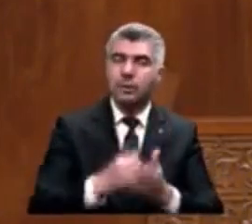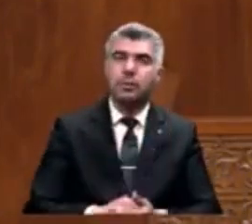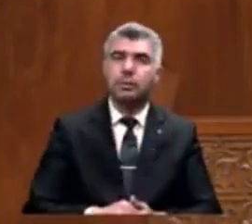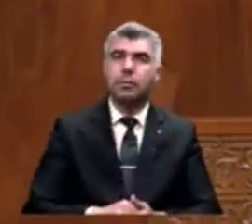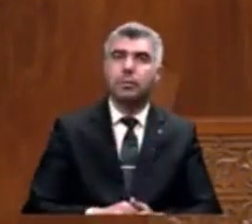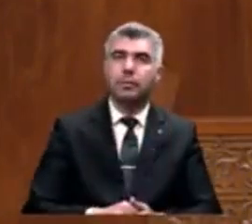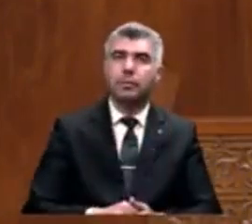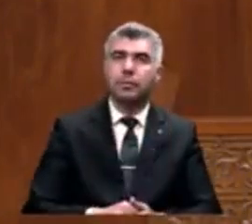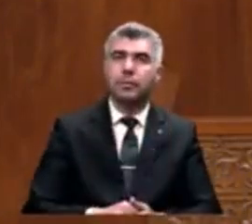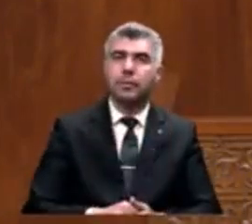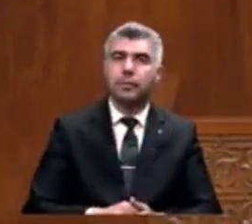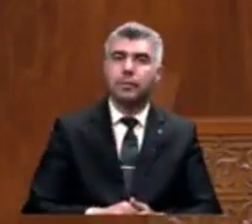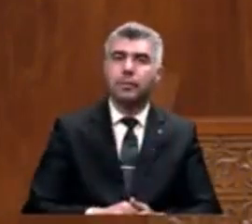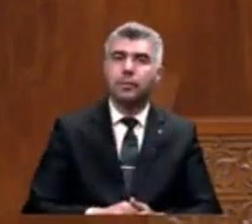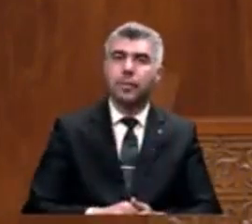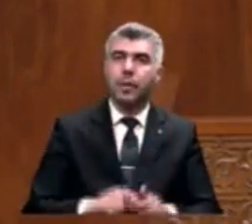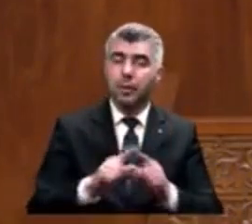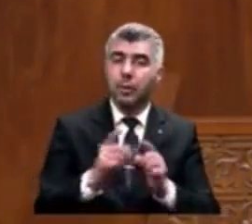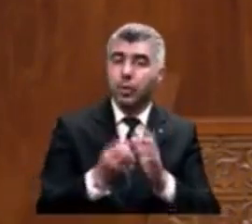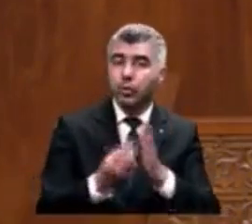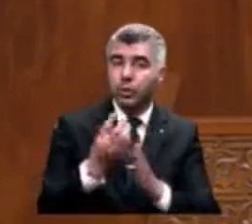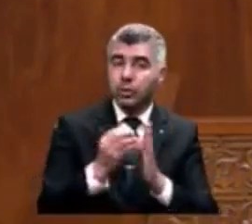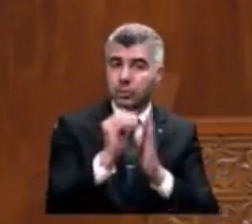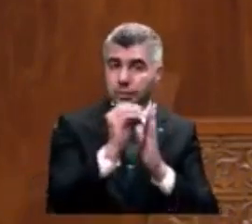جاب مستجدات؟